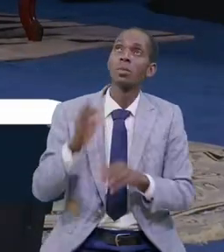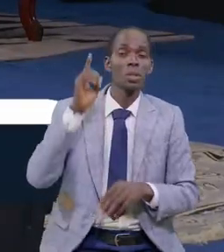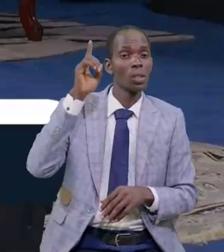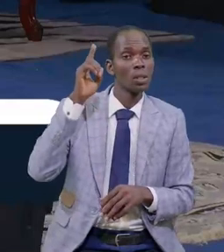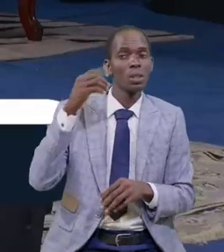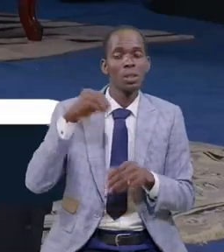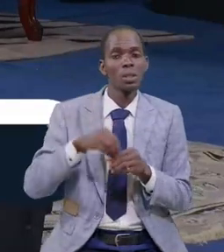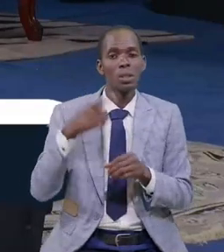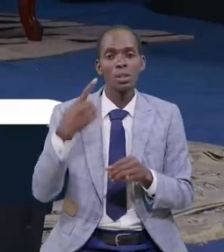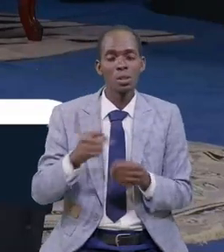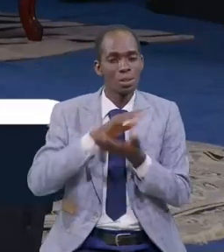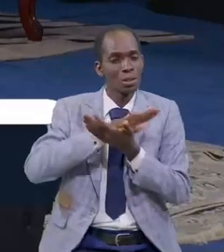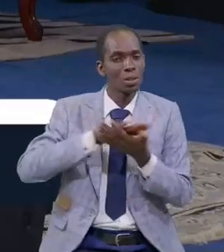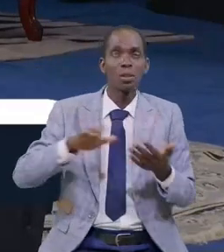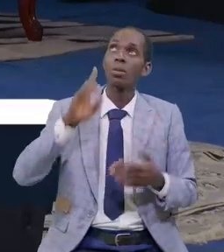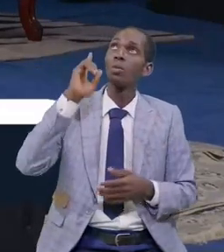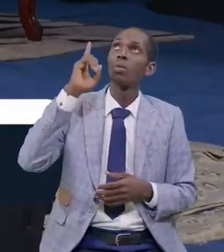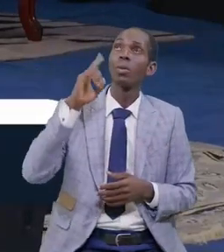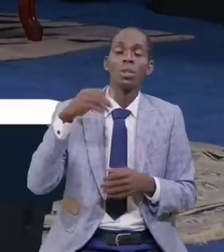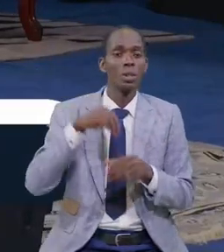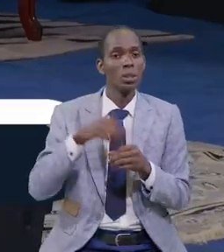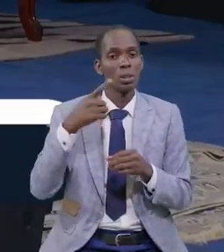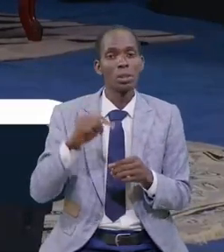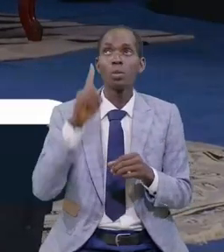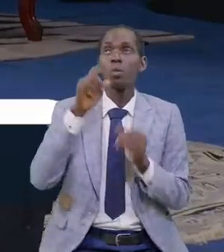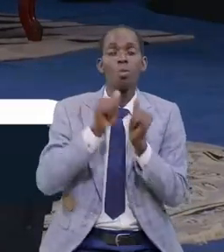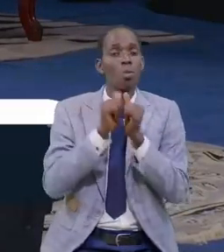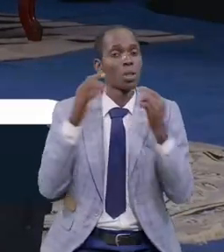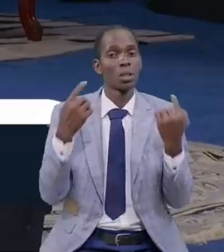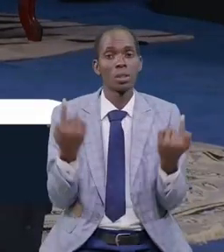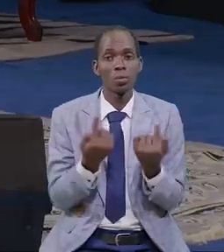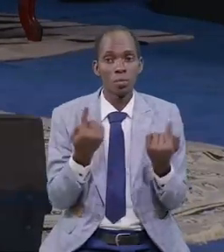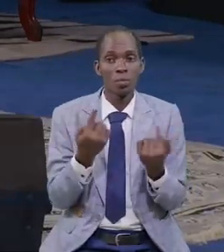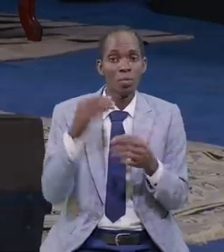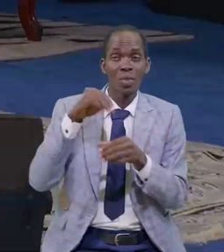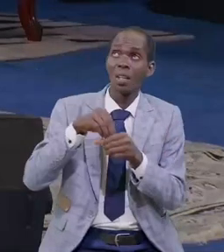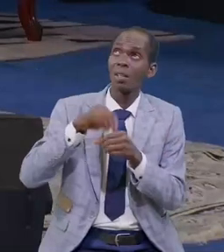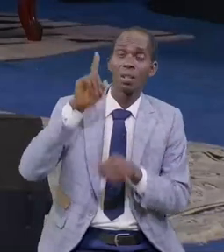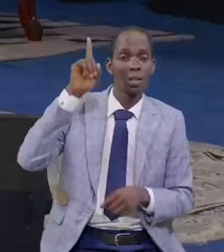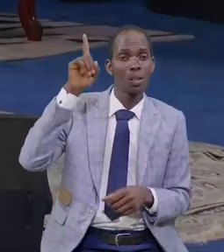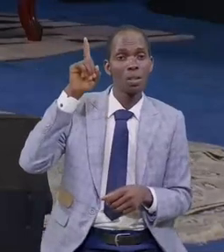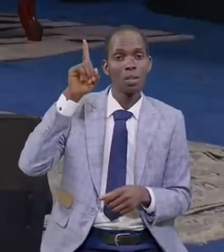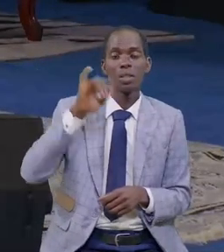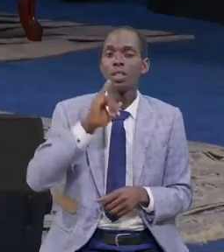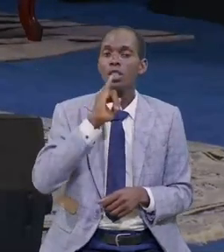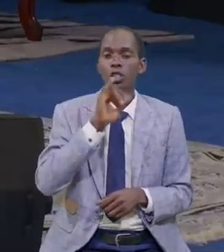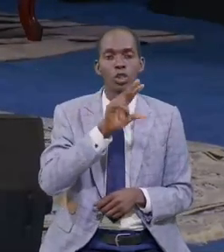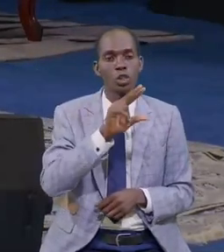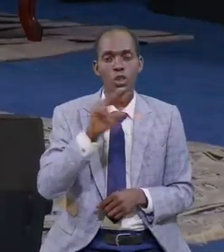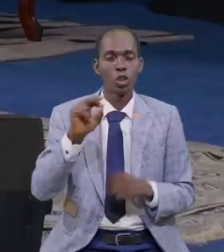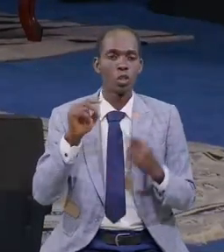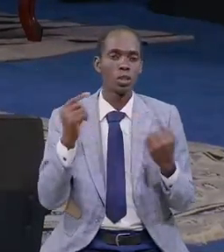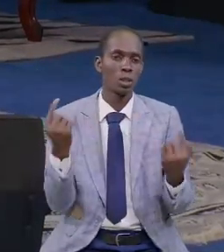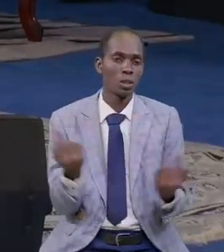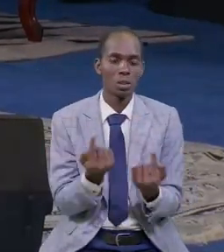dans celui-là qui est sans tâche et sans défaut et il n'y a point en